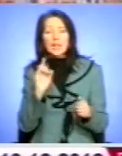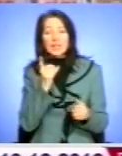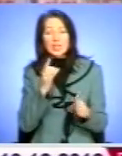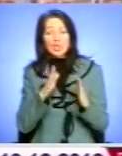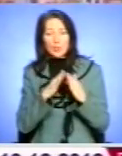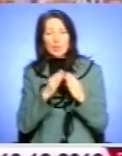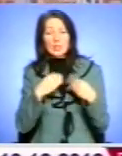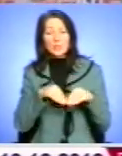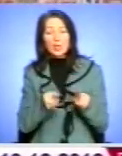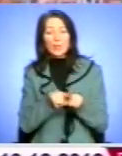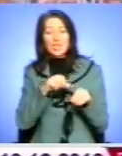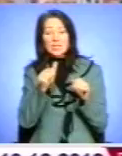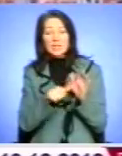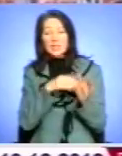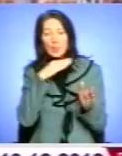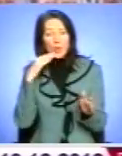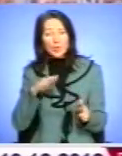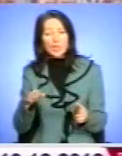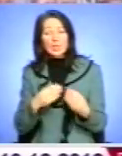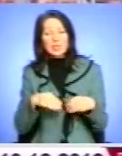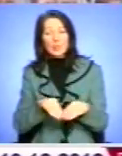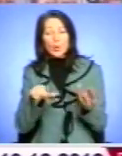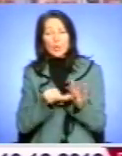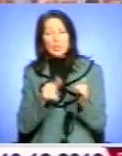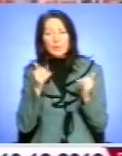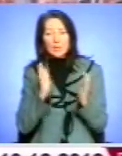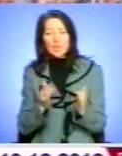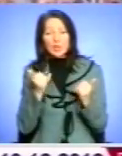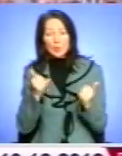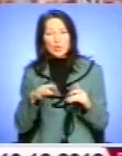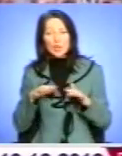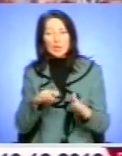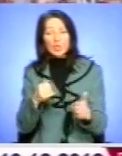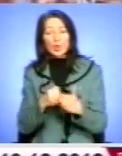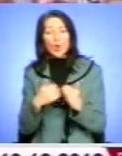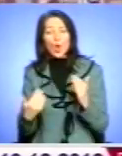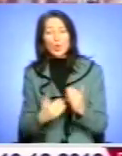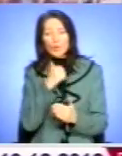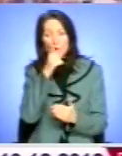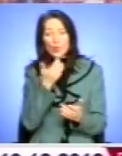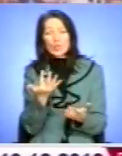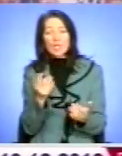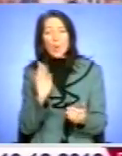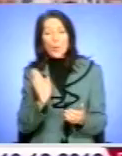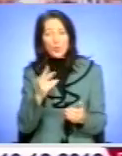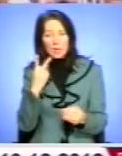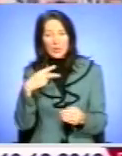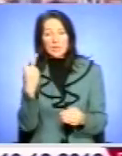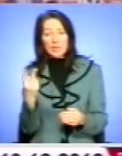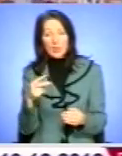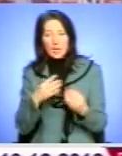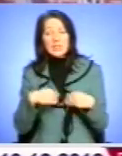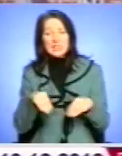і 16 багатодітних сімей. Учасників тільки суто сьогоднішньої акції. До нового року ще буде 22 сім'ї приймати участь,